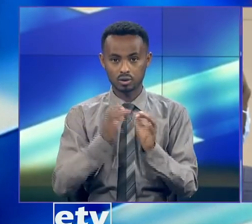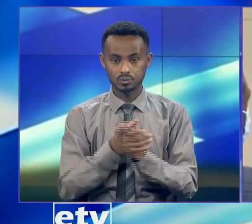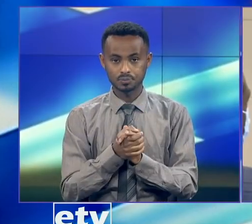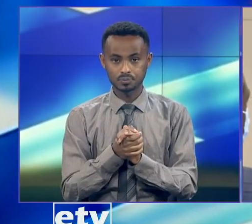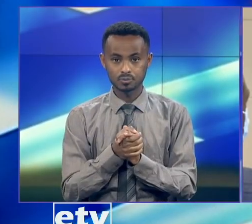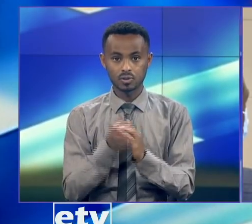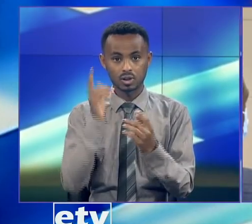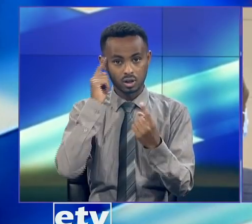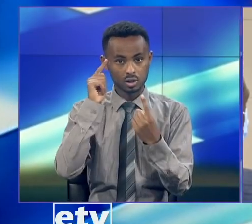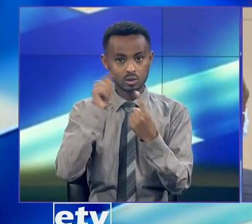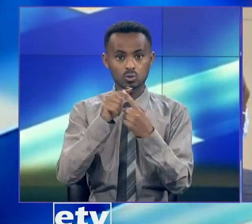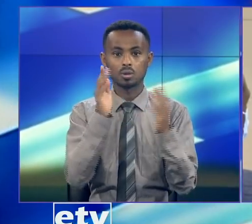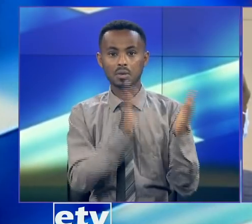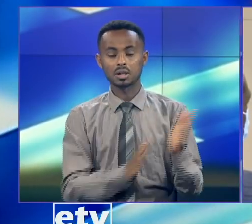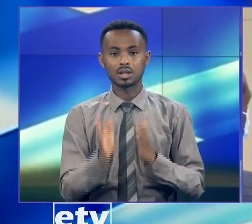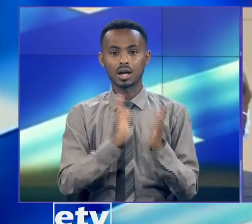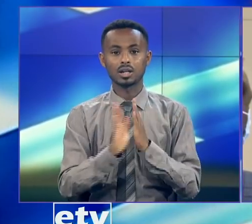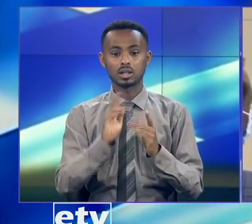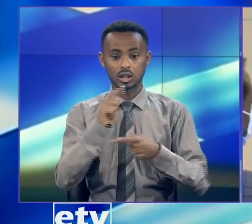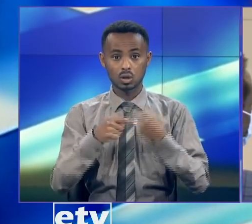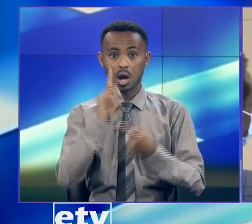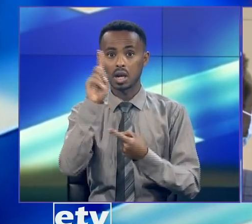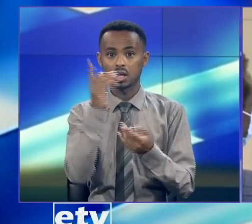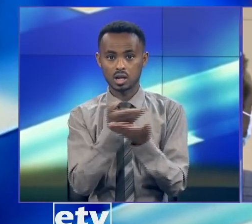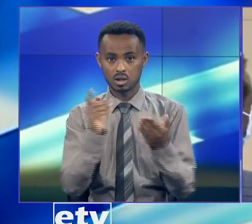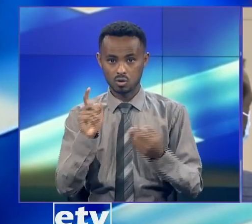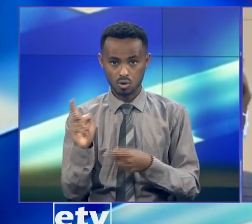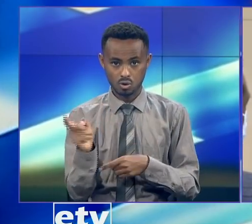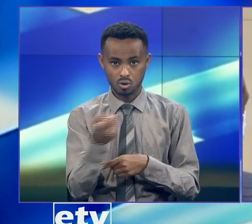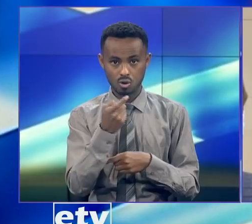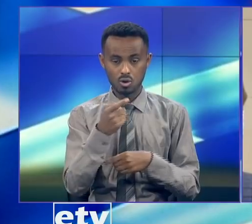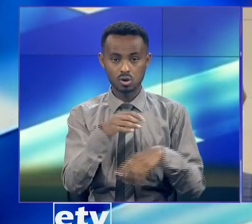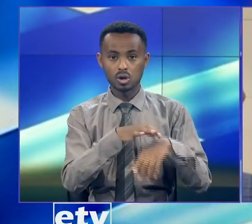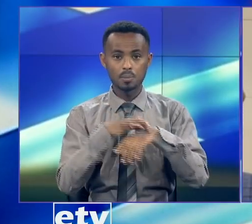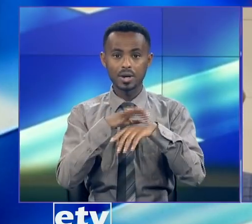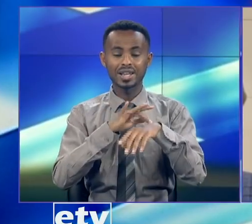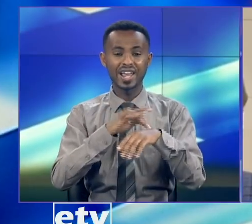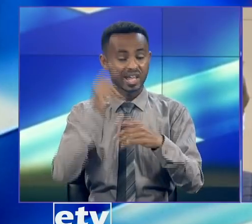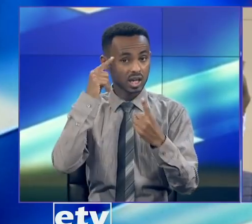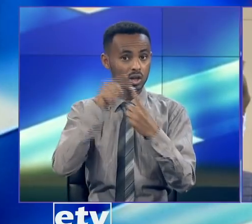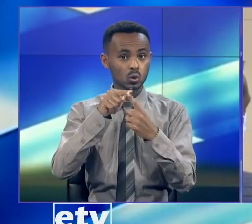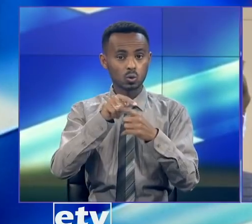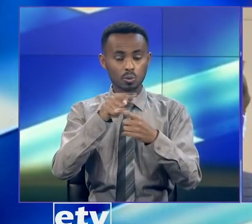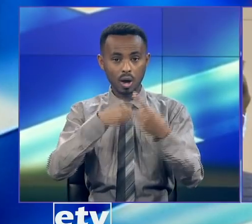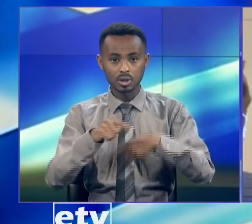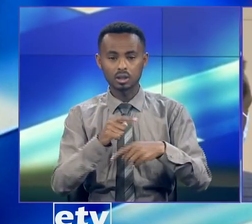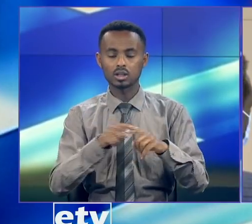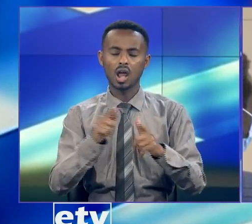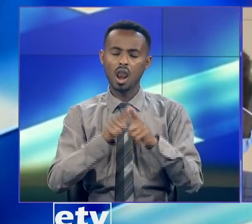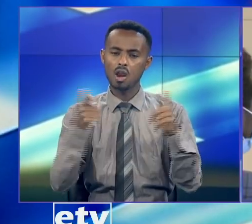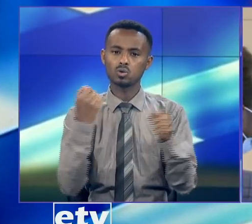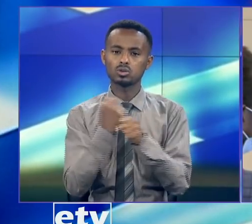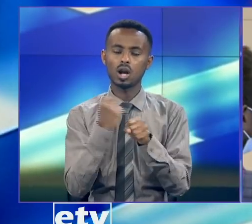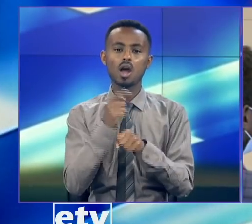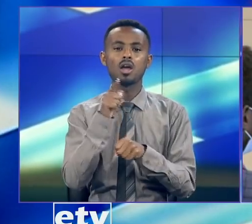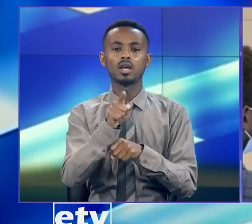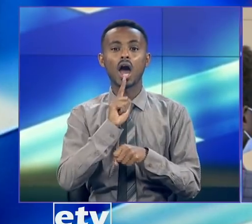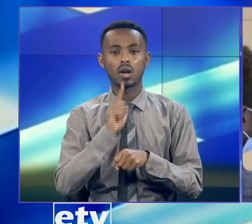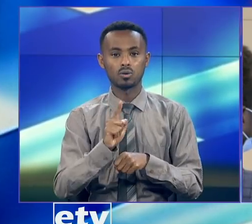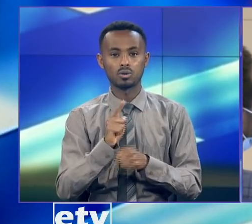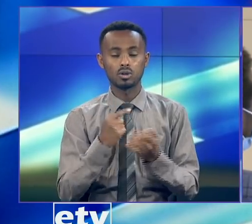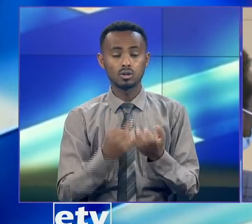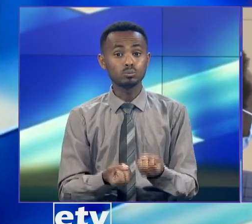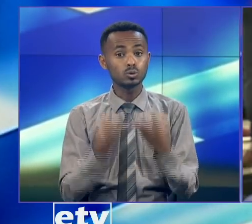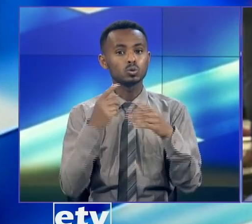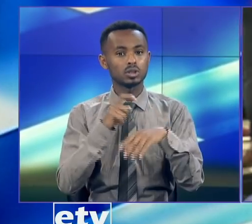እቅዱን የማዘጋጀቱ ሂደት አንድ ነገር ሆኖ መሬት ላይ እቅዱን ማውረድ ግን ትልቁ ስራ ያ ነው ብዙ